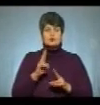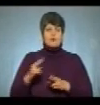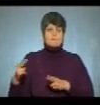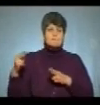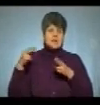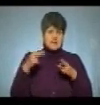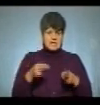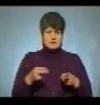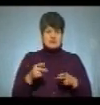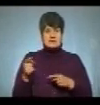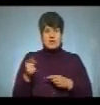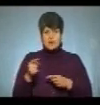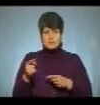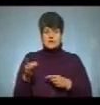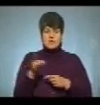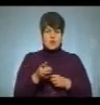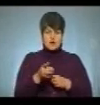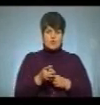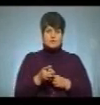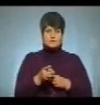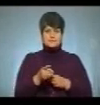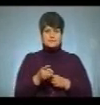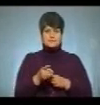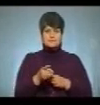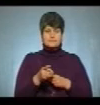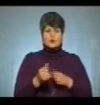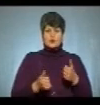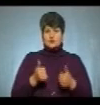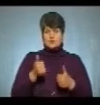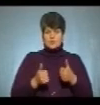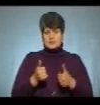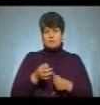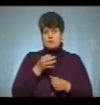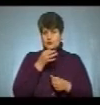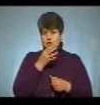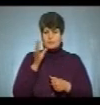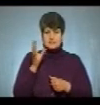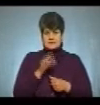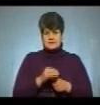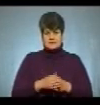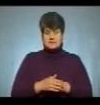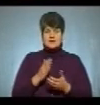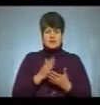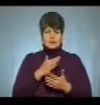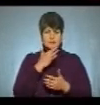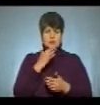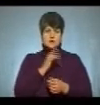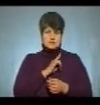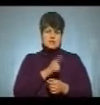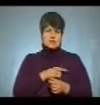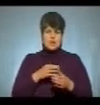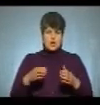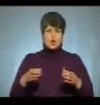з Тернопільського району. Турнір подобається всім. Є багато сильних команд,